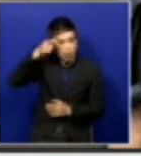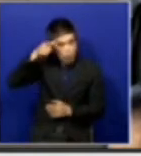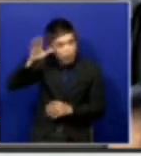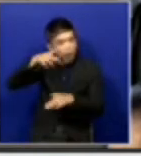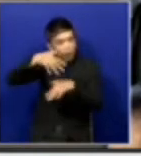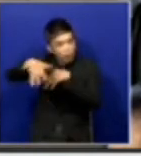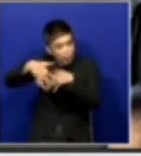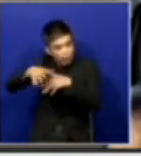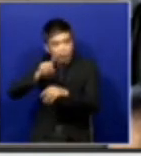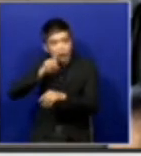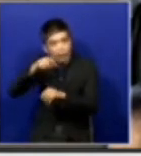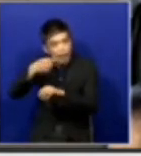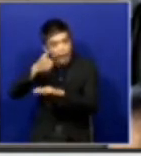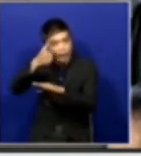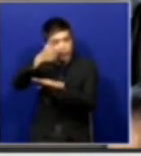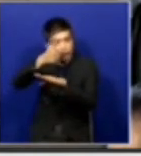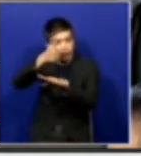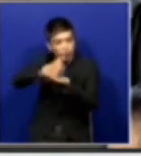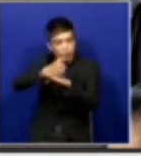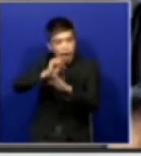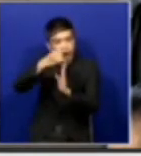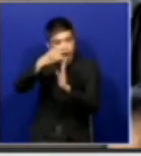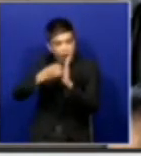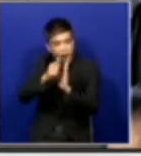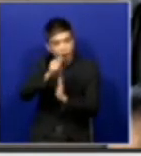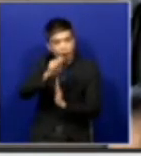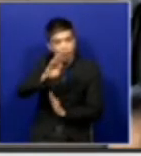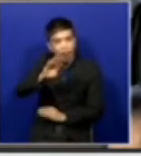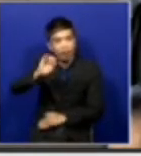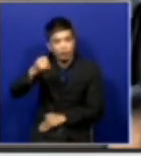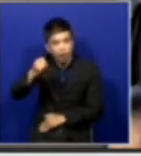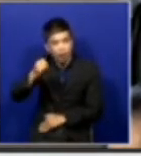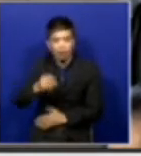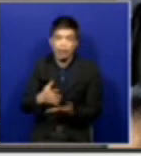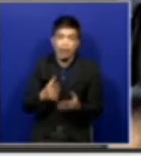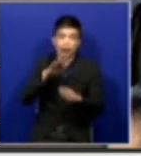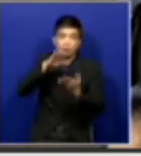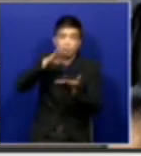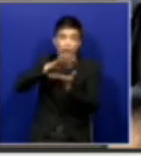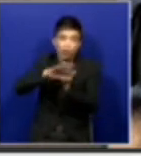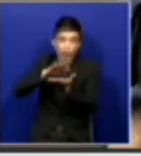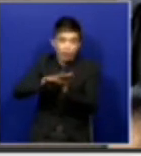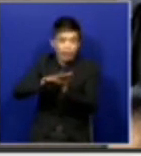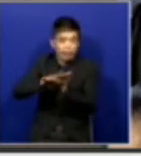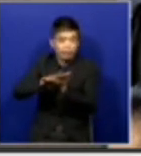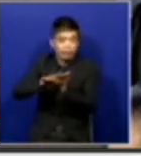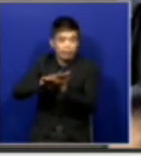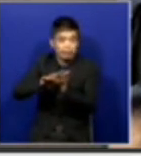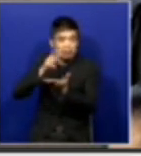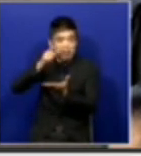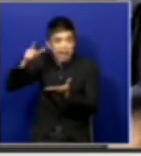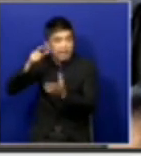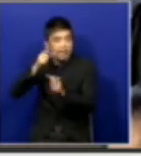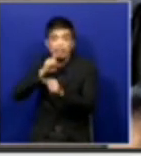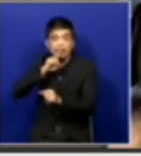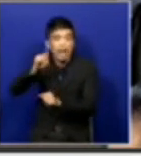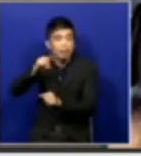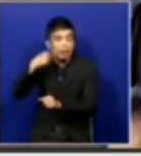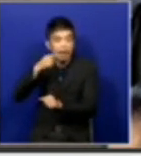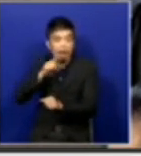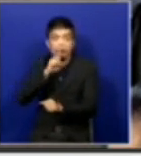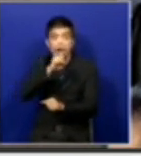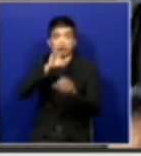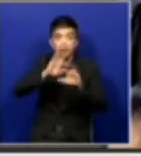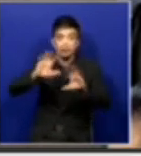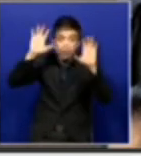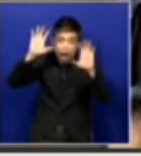โรงเรียนสังกัดสปทถามใครฮะก็ถามรัฐบาลเราไม่รู้ว่าเขามีงบเท่าไหร่